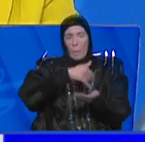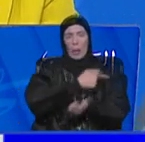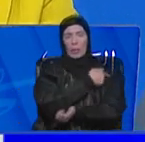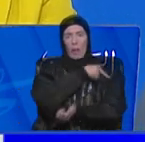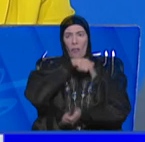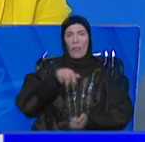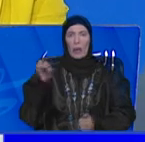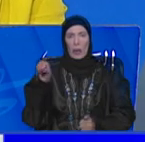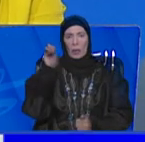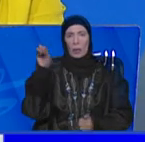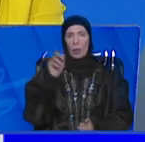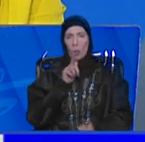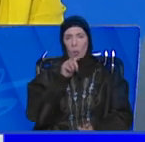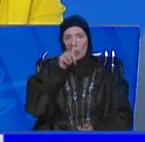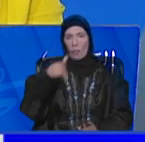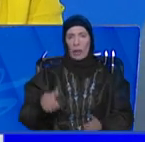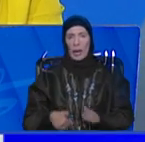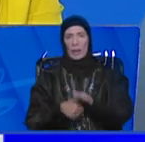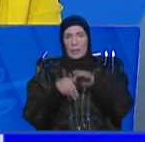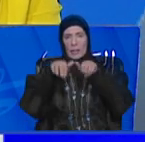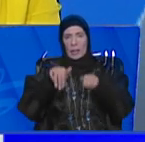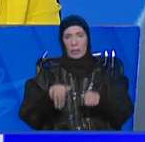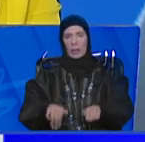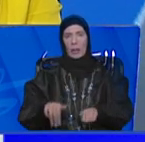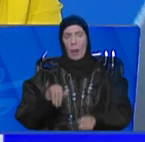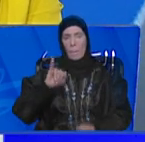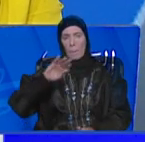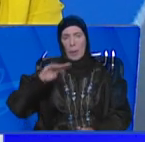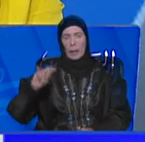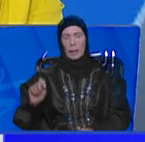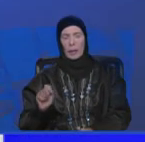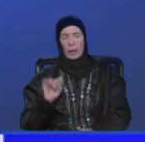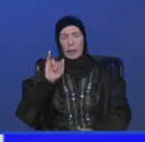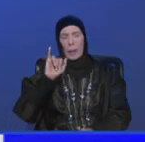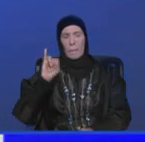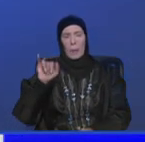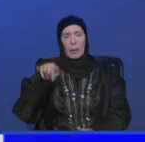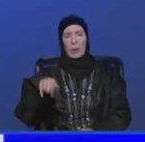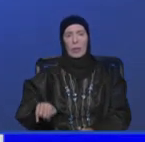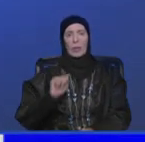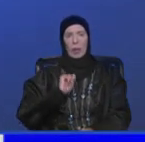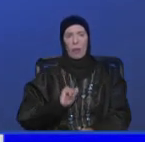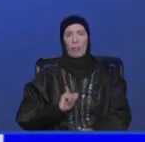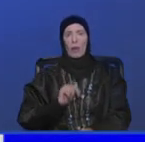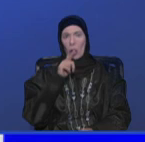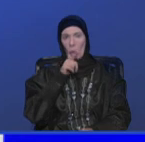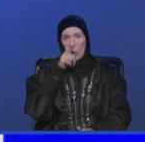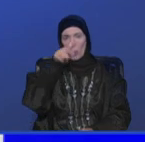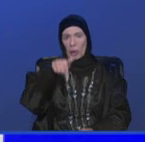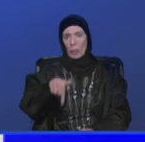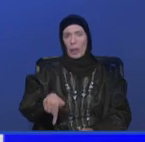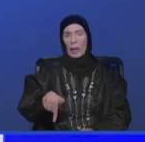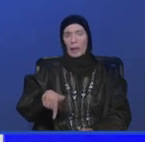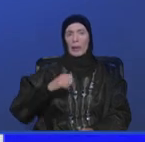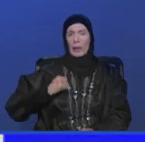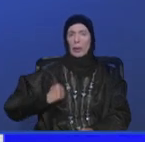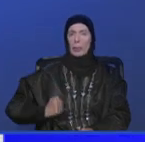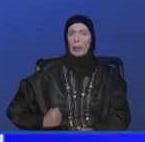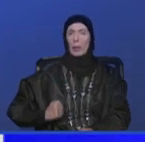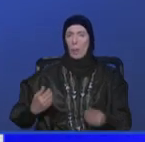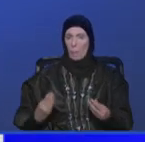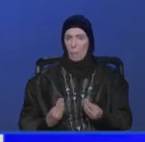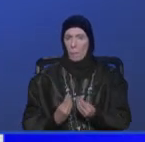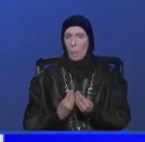بالهيئة. وأشارت الرئيس التنفيذي للهيئة الدكتورة مريم عذب الجلاهمة أن هذا الاعتراف يضع مملكة البحرين مع